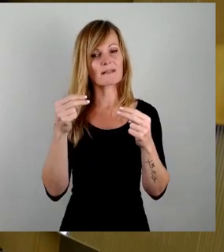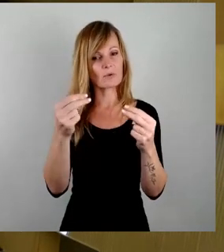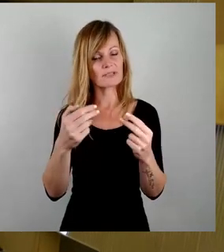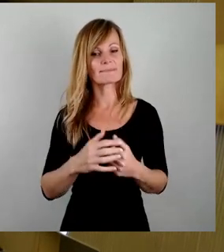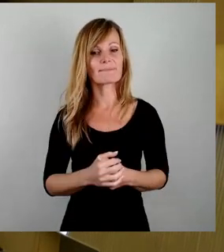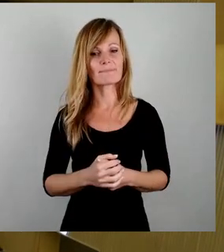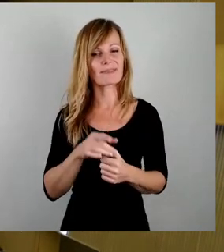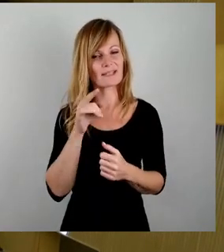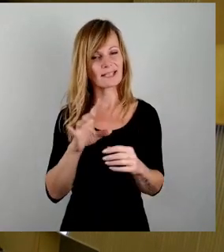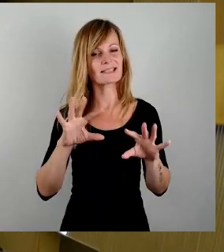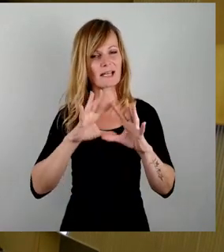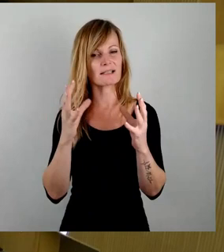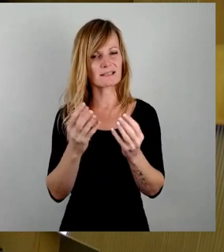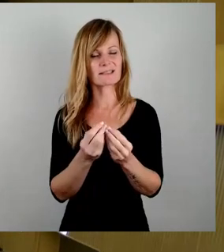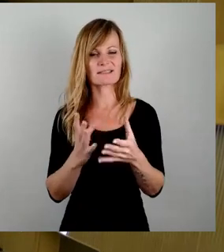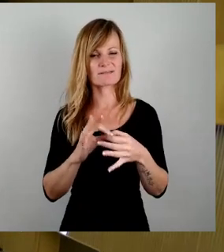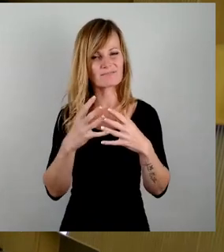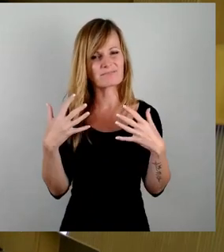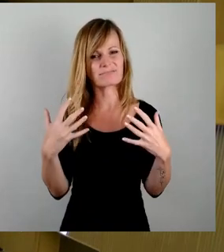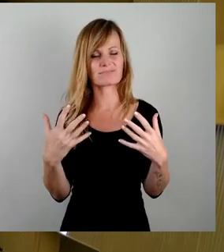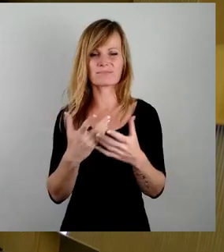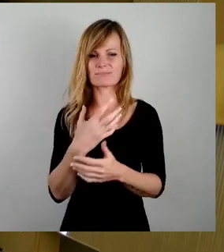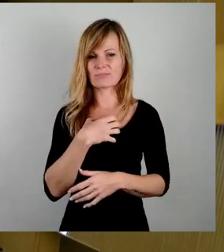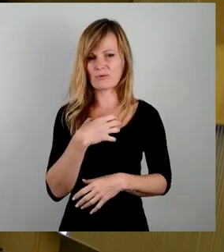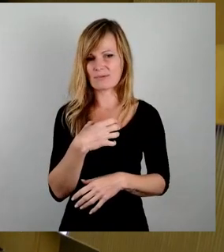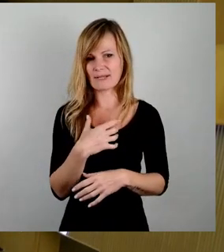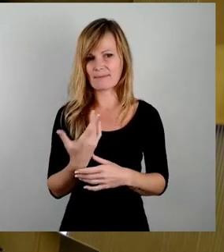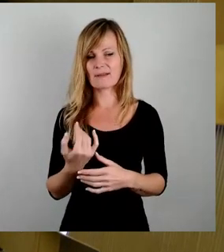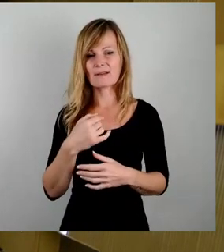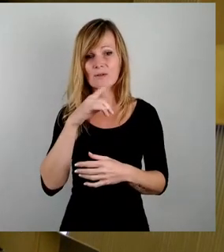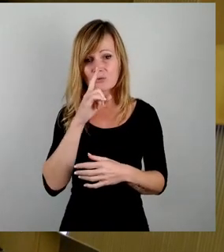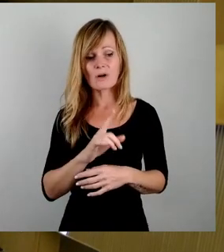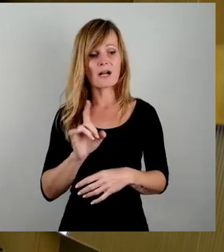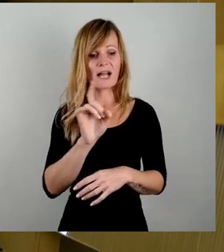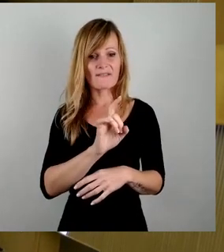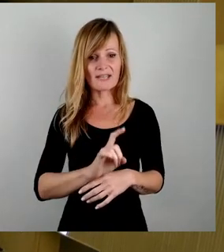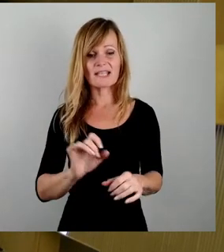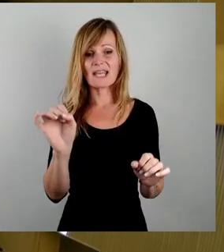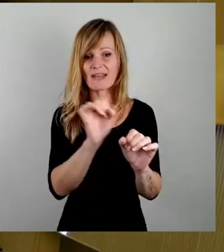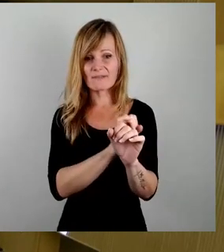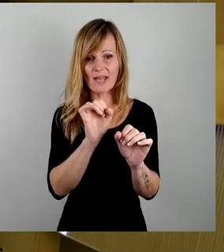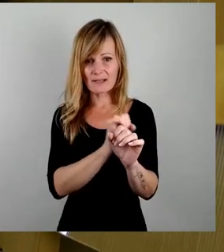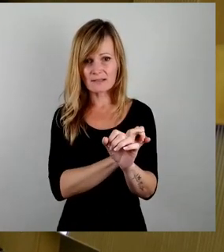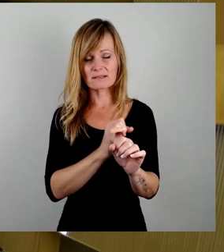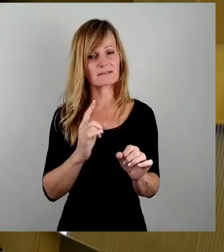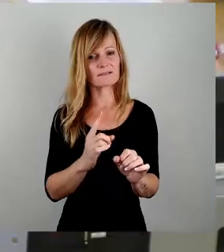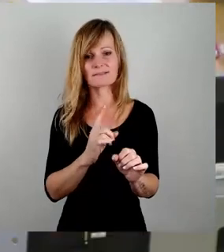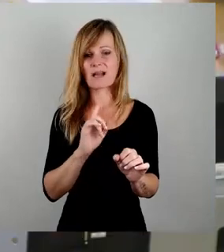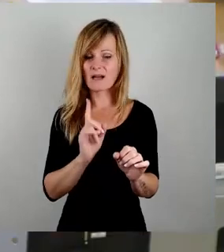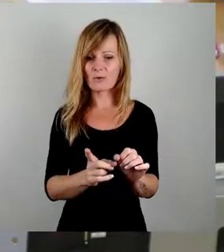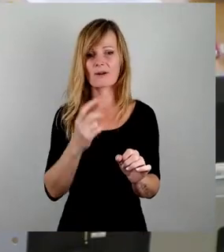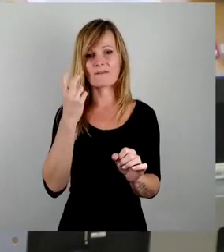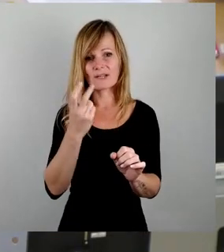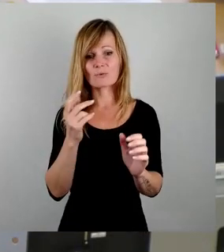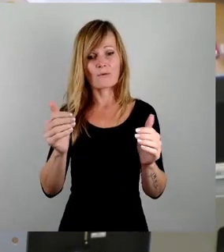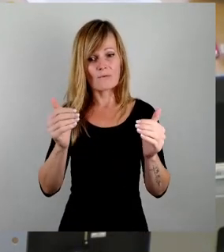ein ganzheitliches Problem. Also das ist nicht nur das Problem, dass man die Graffitis entfernen muss, man muss auch irgendwie versuchen zu verhindern, dass